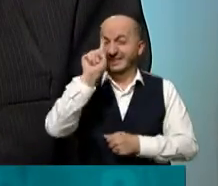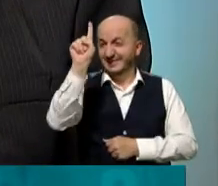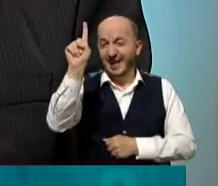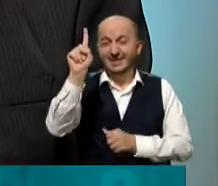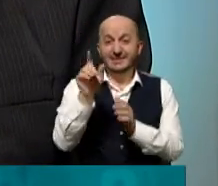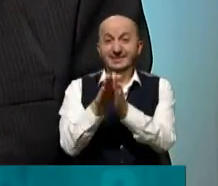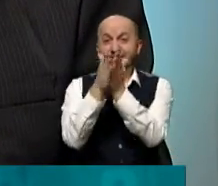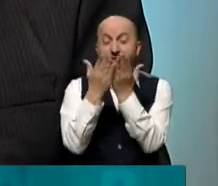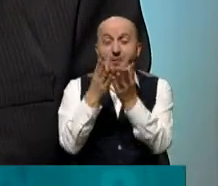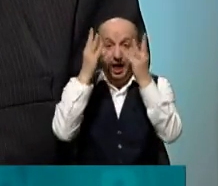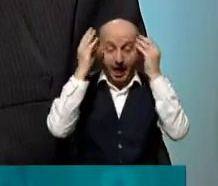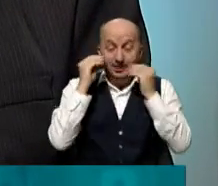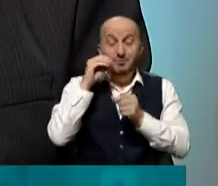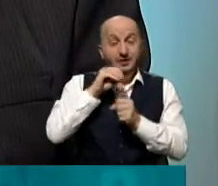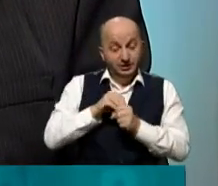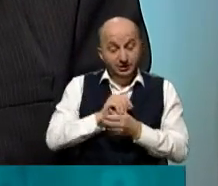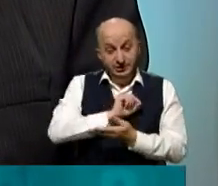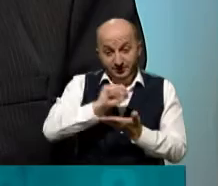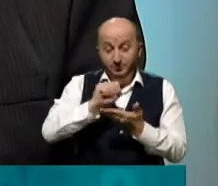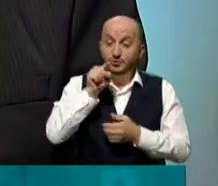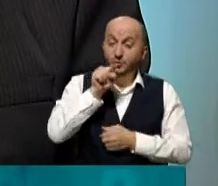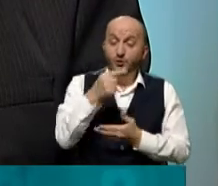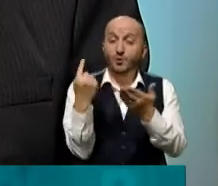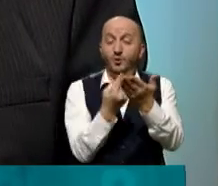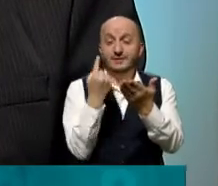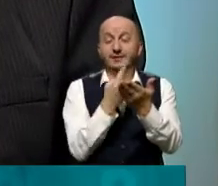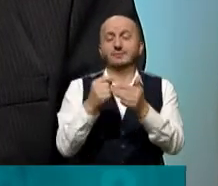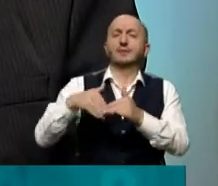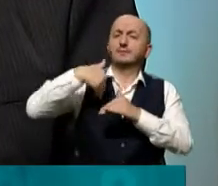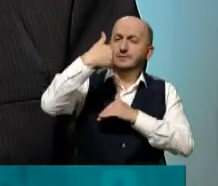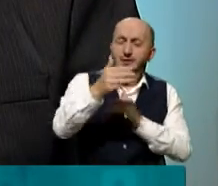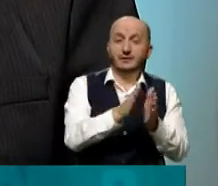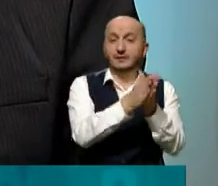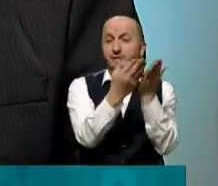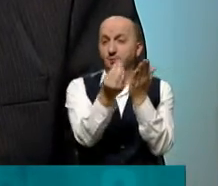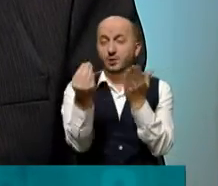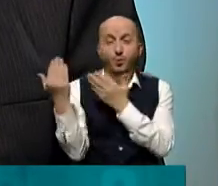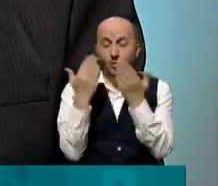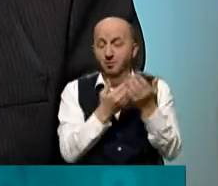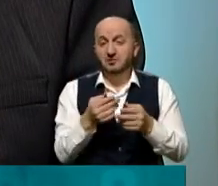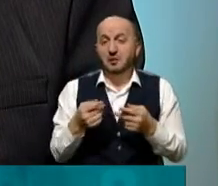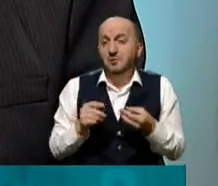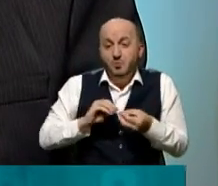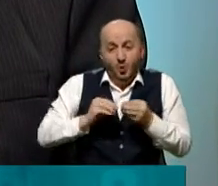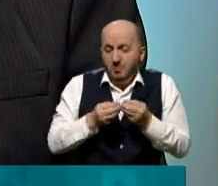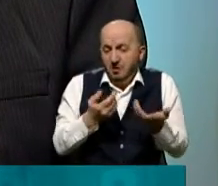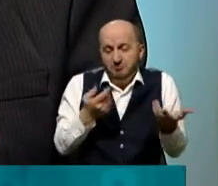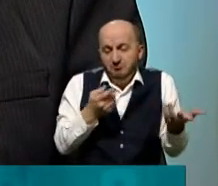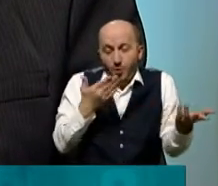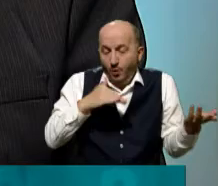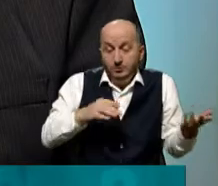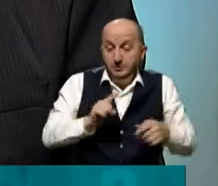yazılmıştır. O da tabii Kur'an-ı Kerim'dir. Dolayısıyla kitapları okumakta bir sakınca yoktur. Zamanı